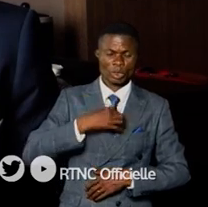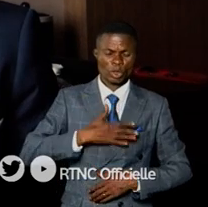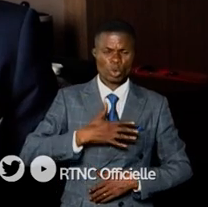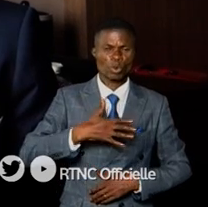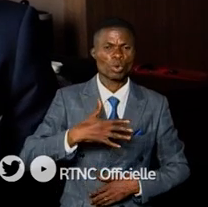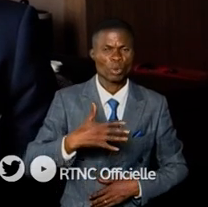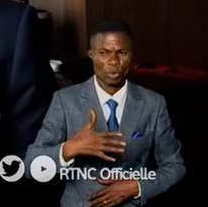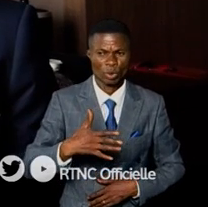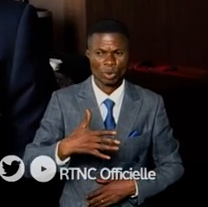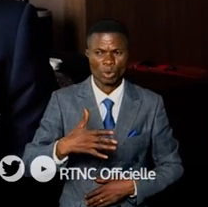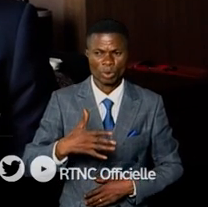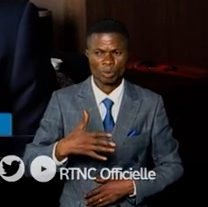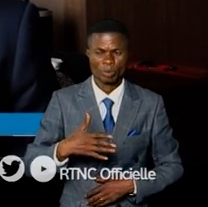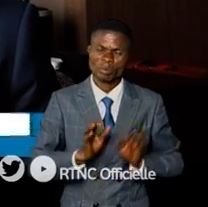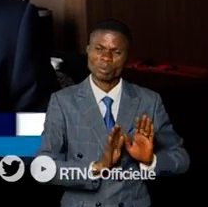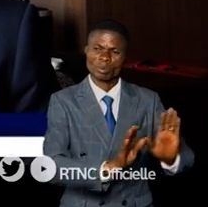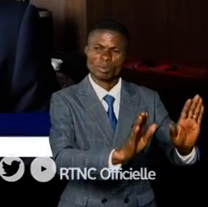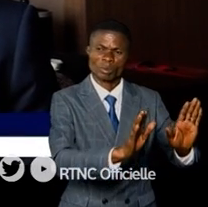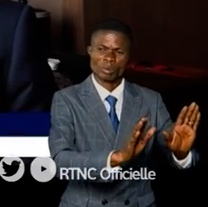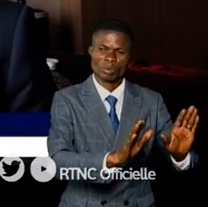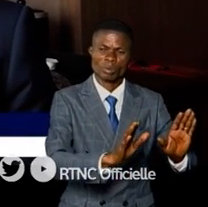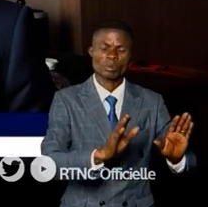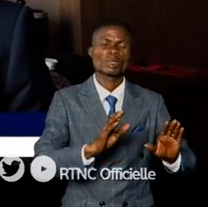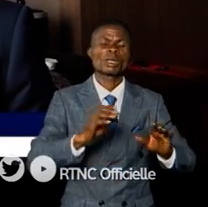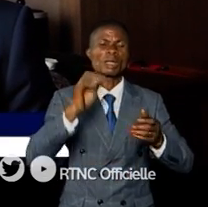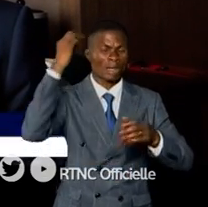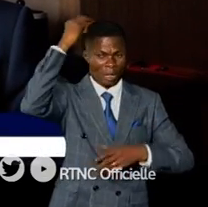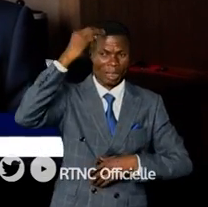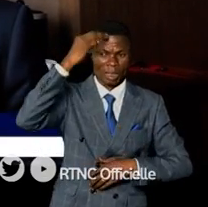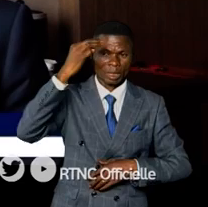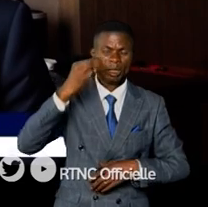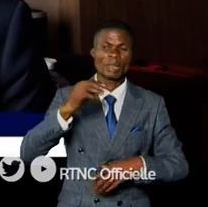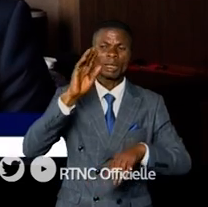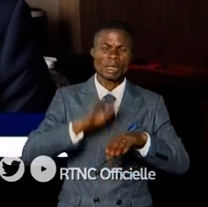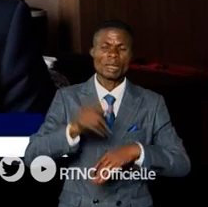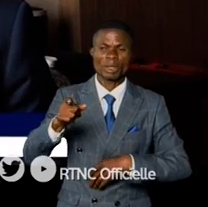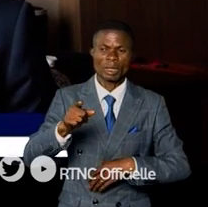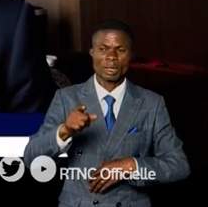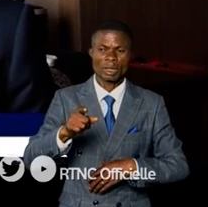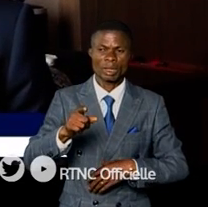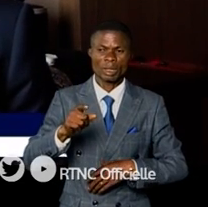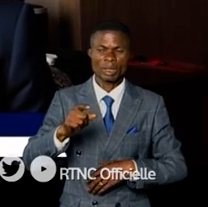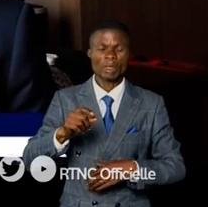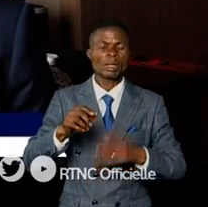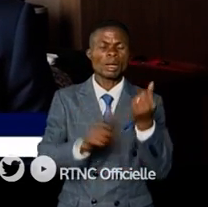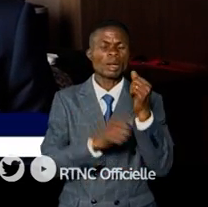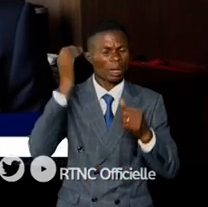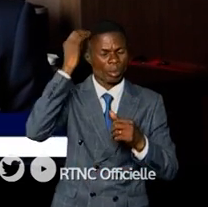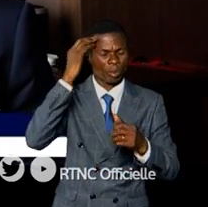de minimiser l'entrée dans le cerveau, parce que plus on expose le cerveau, plus le réveil des patients se passe moins